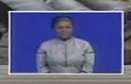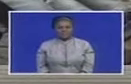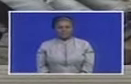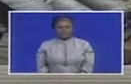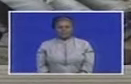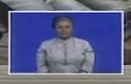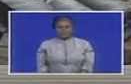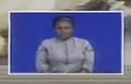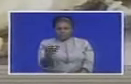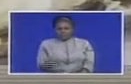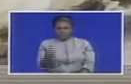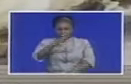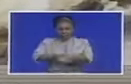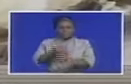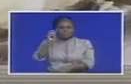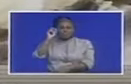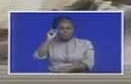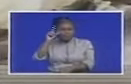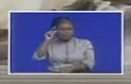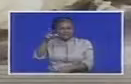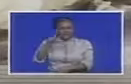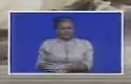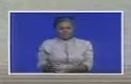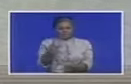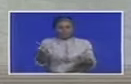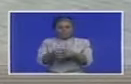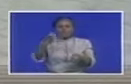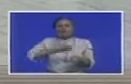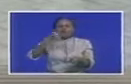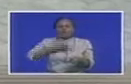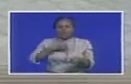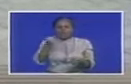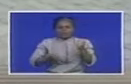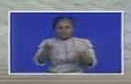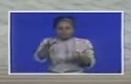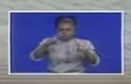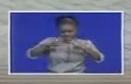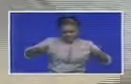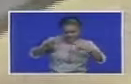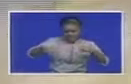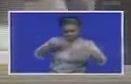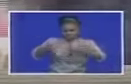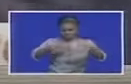Shehena mabomu iliyonaswa kwa Mombasa kuteguliwa, huku mmiliki wa gari lililokuwa na mabomu akiendelea kusakwa na polisi.